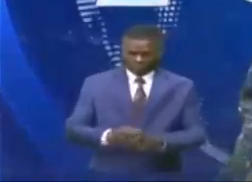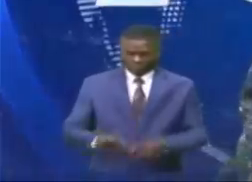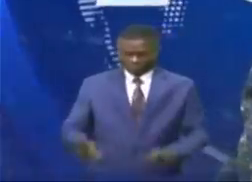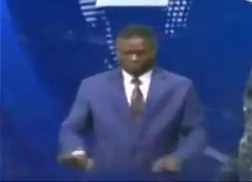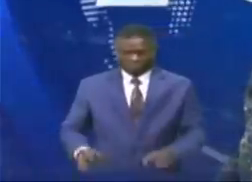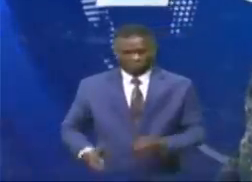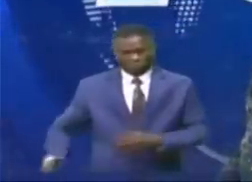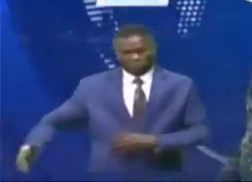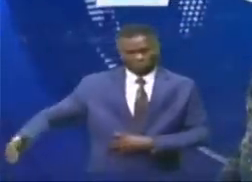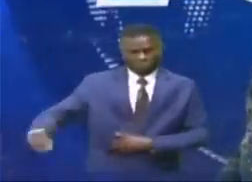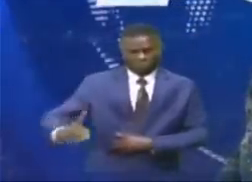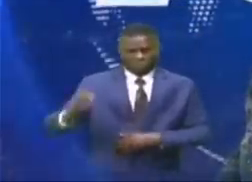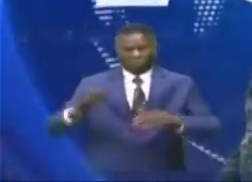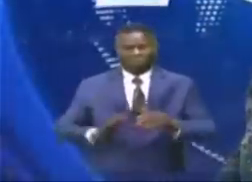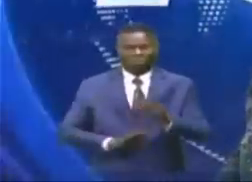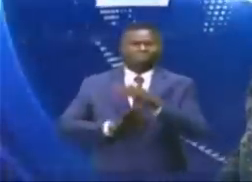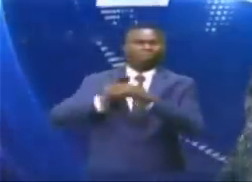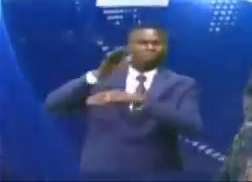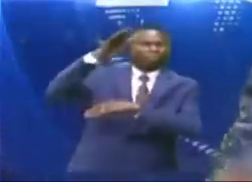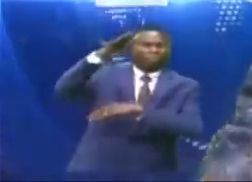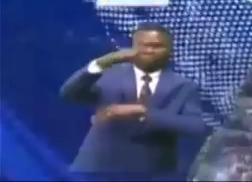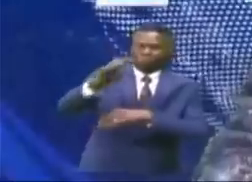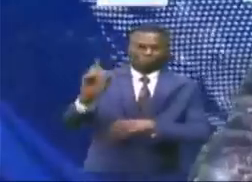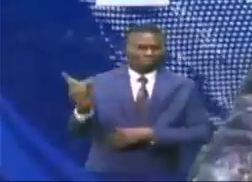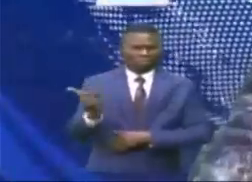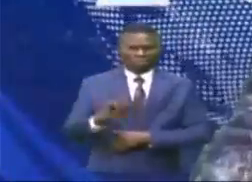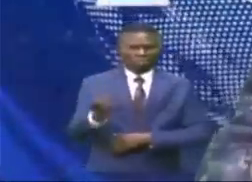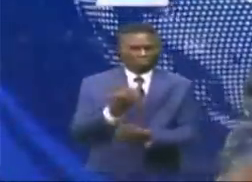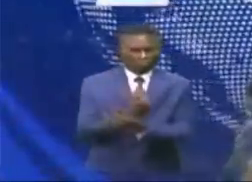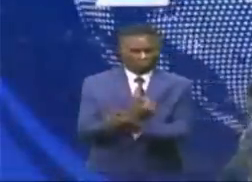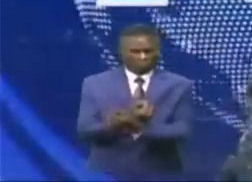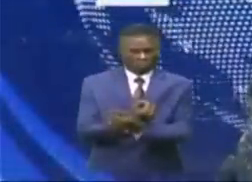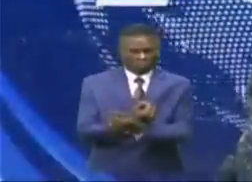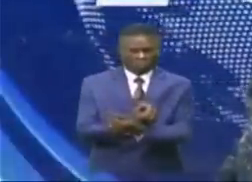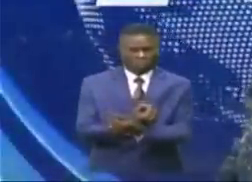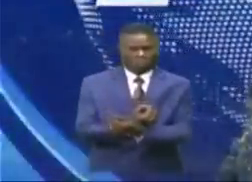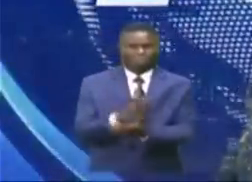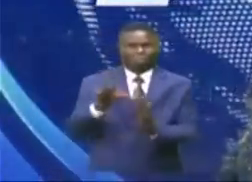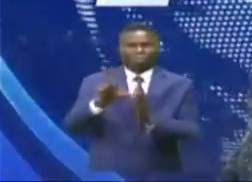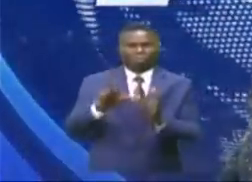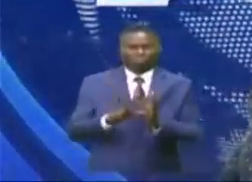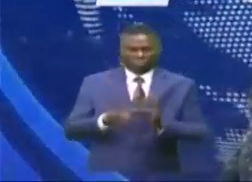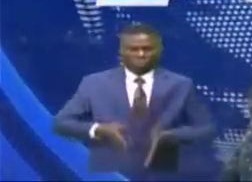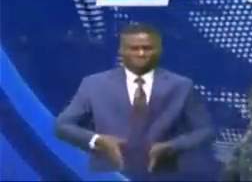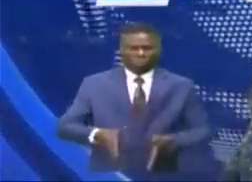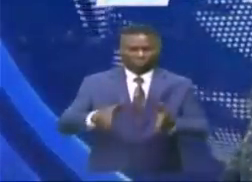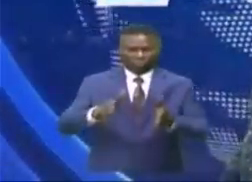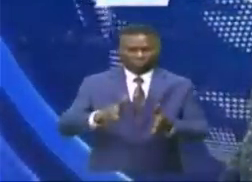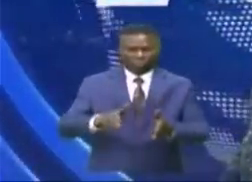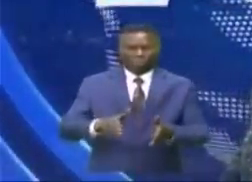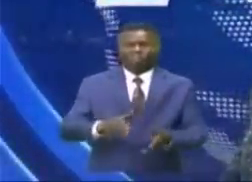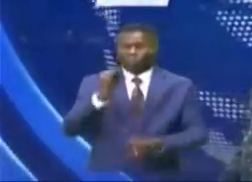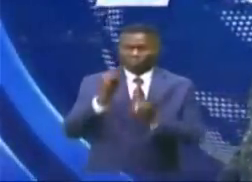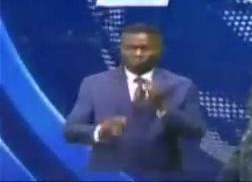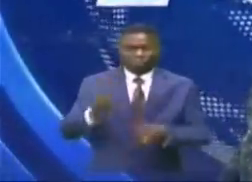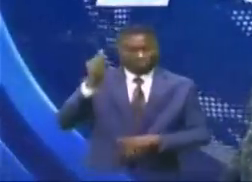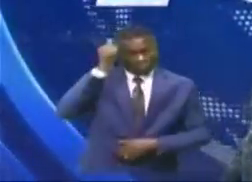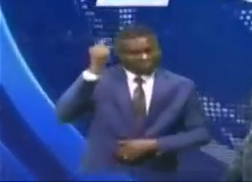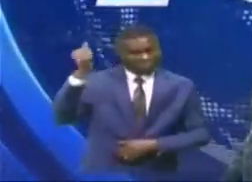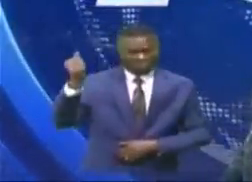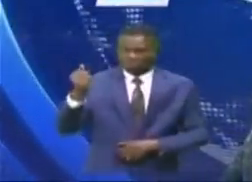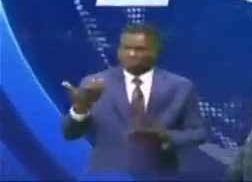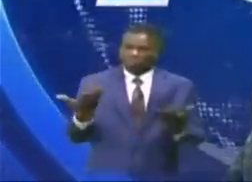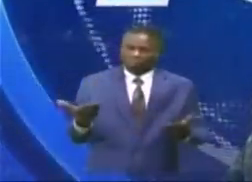en contrebas de l'ouvrage dans le strict respect du nouveau code de la route sous peine des sanctions prévues au